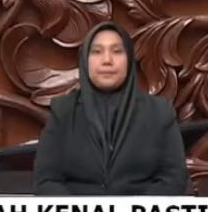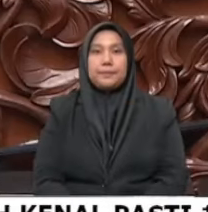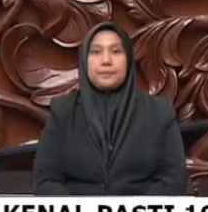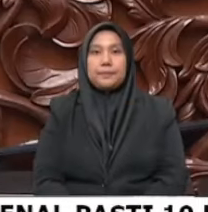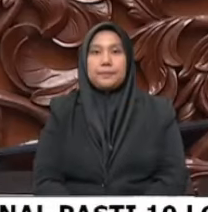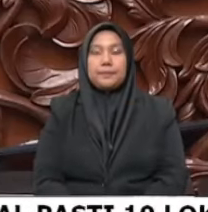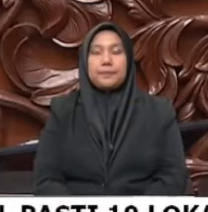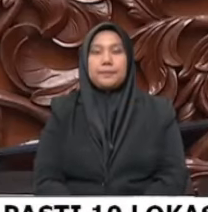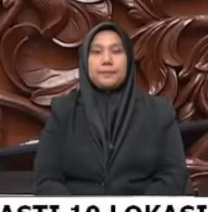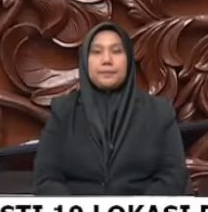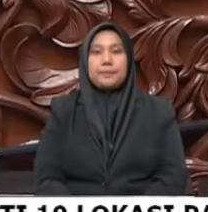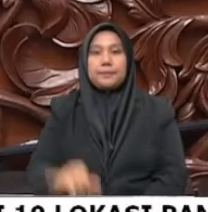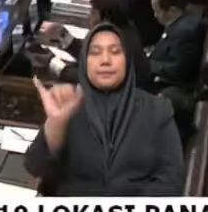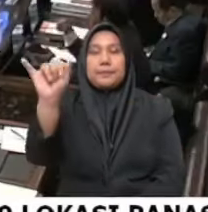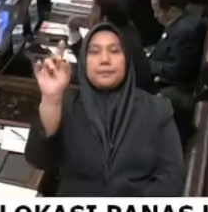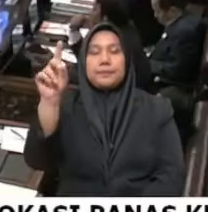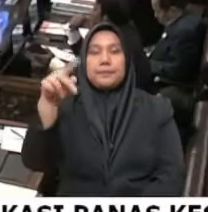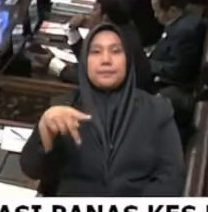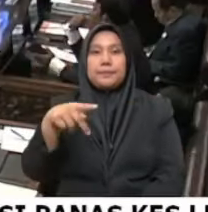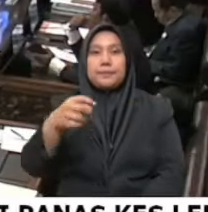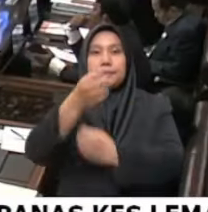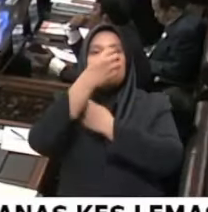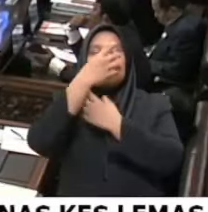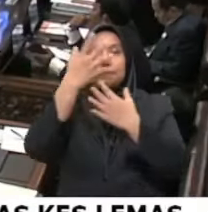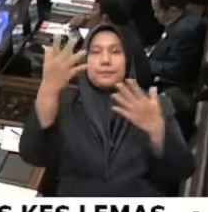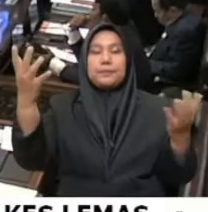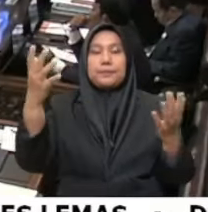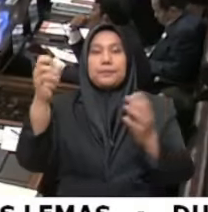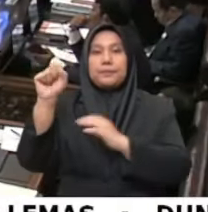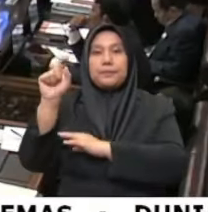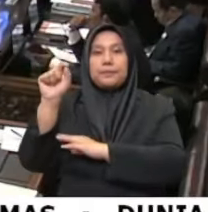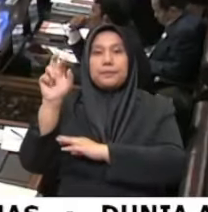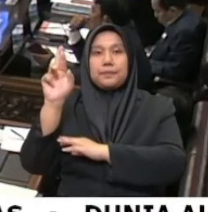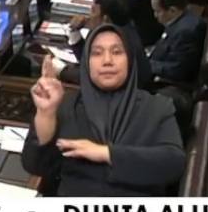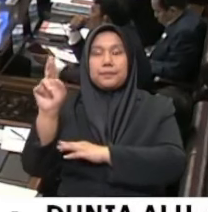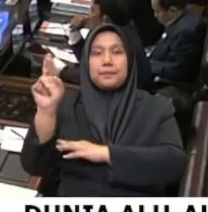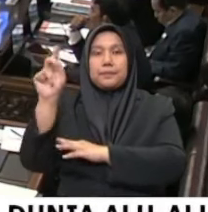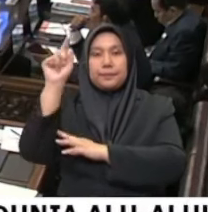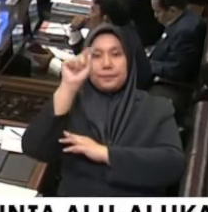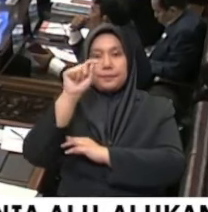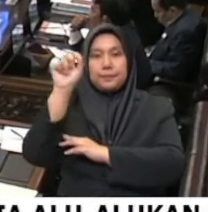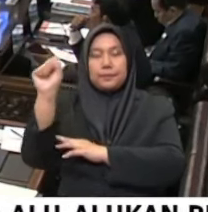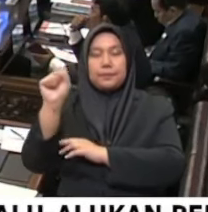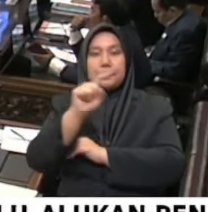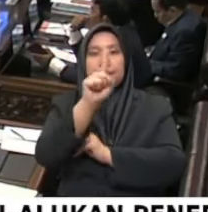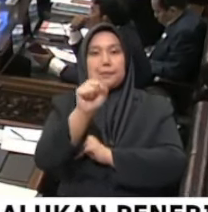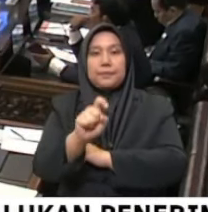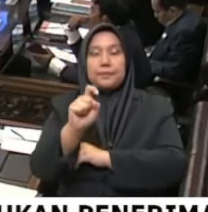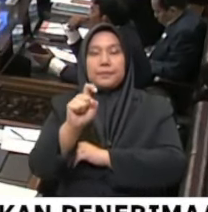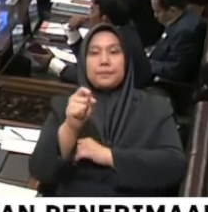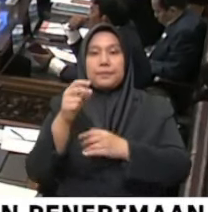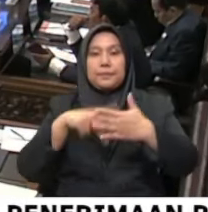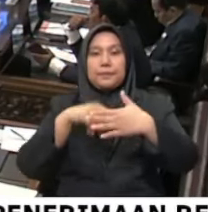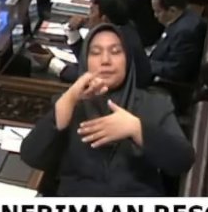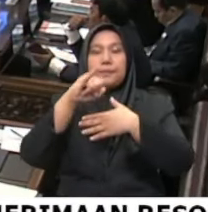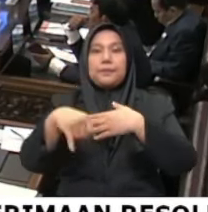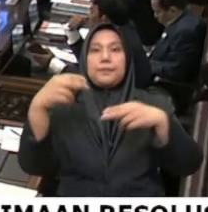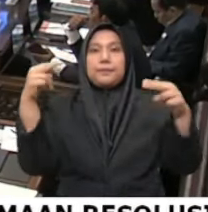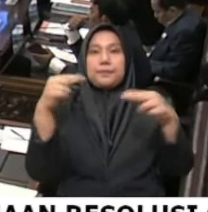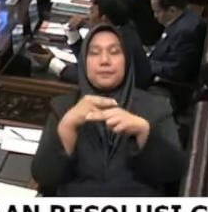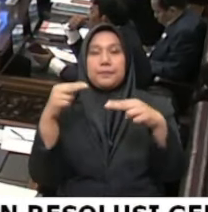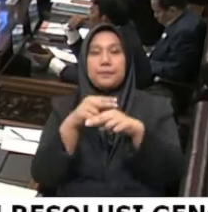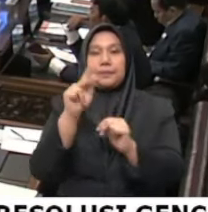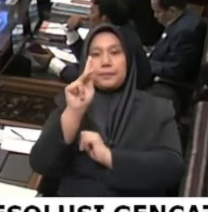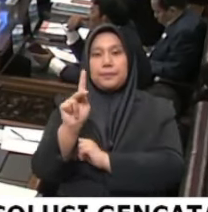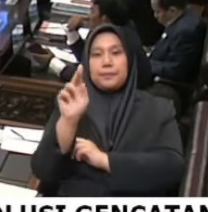di-Pertua, untuk makluman ahli yang berhormat Senator Tan Sri yang bertanya, projek lebuh raya